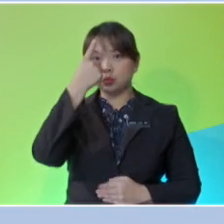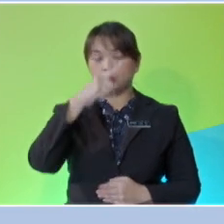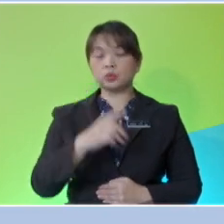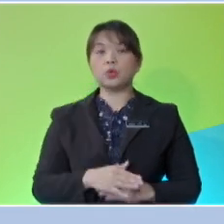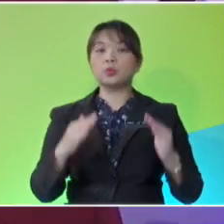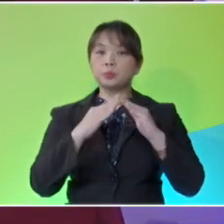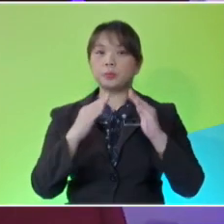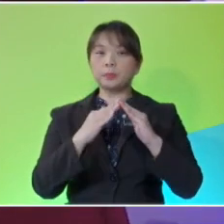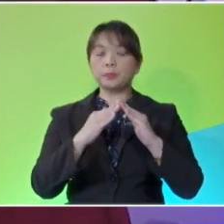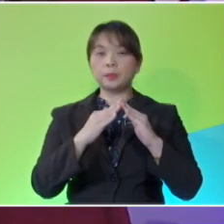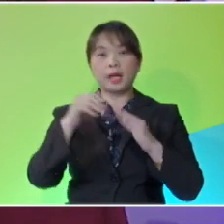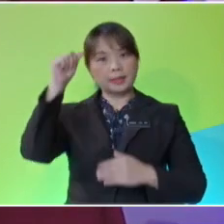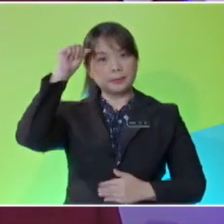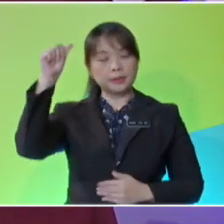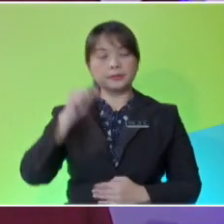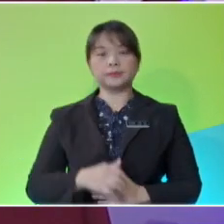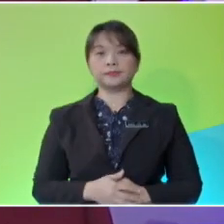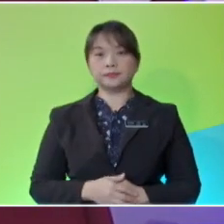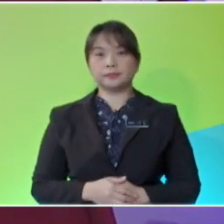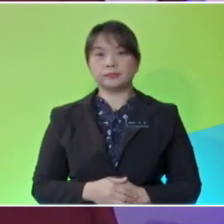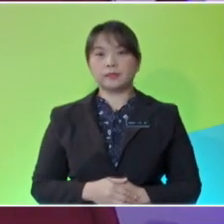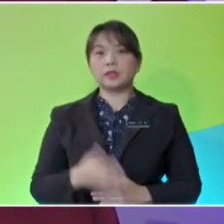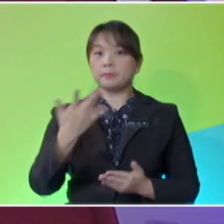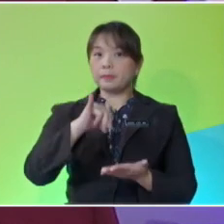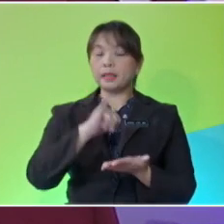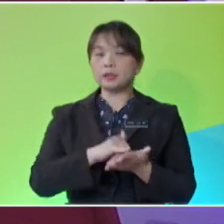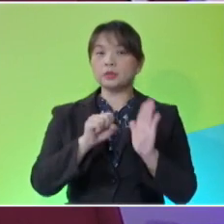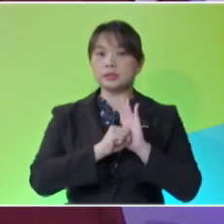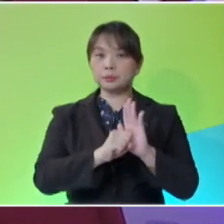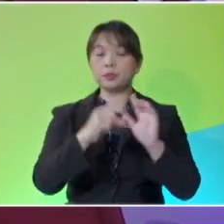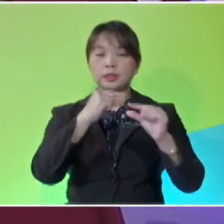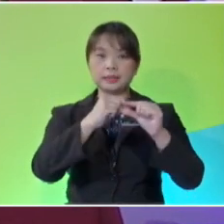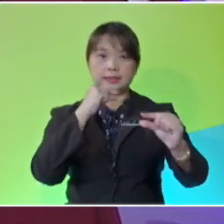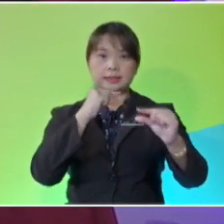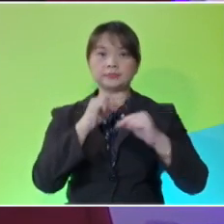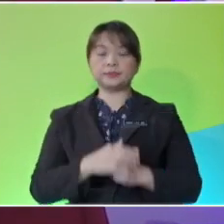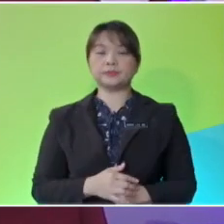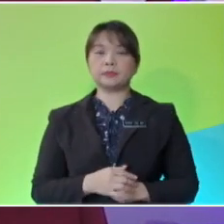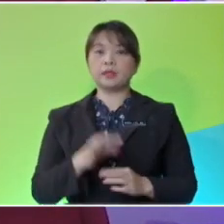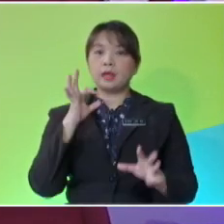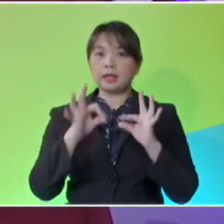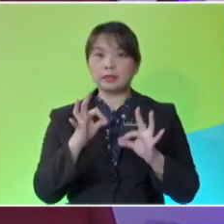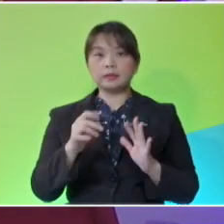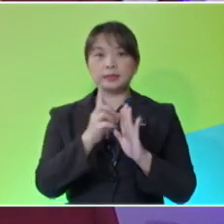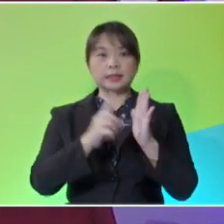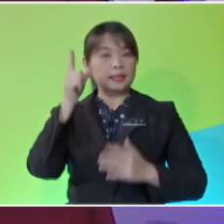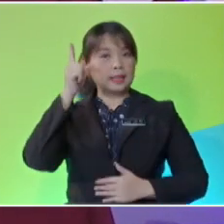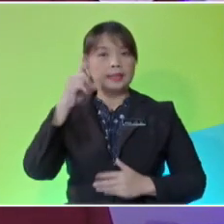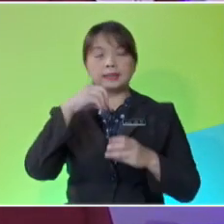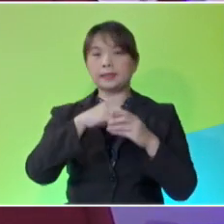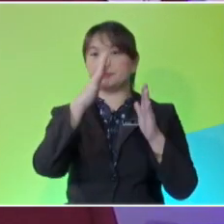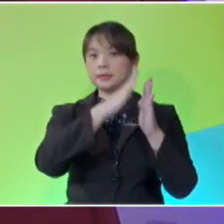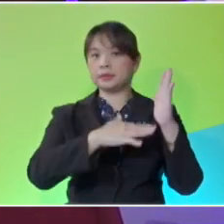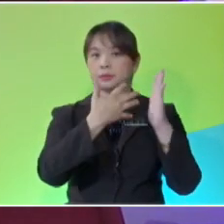Oke baik yang seterusnya adalah simbol garisan Oke simpul garisan Jika dilihat seperti dalam jadwal yang